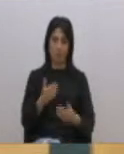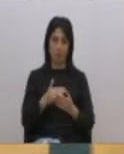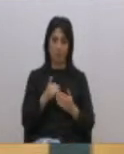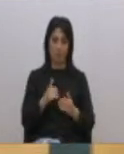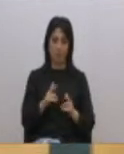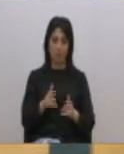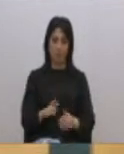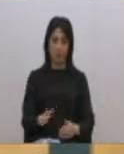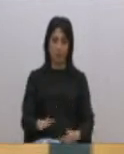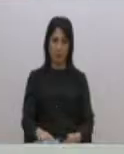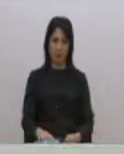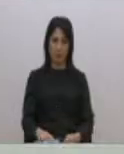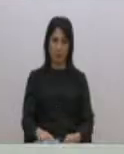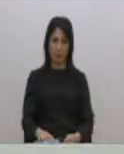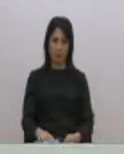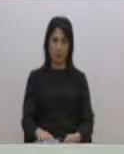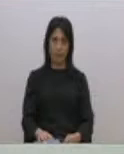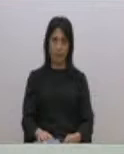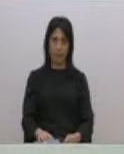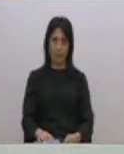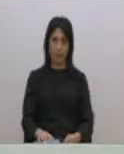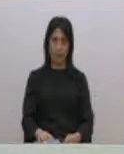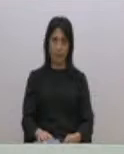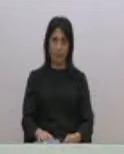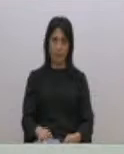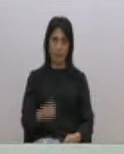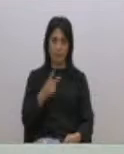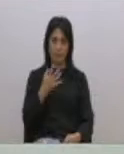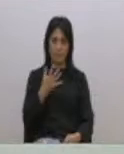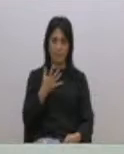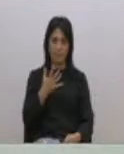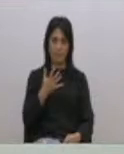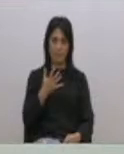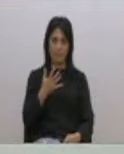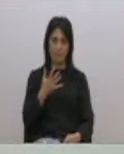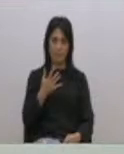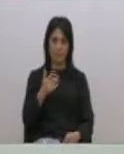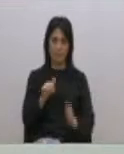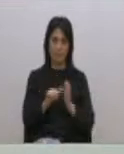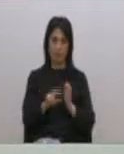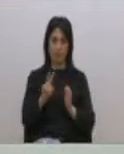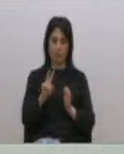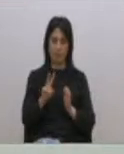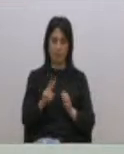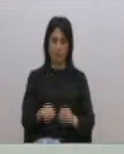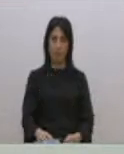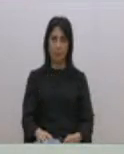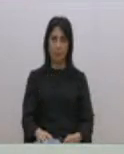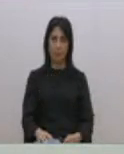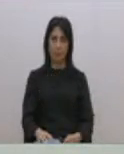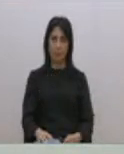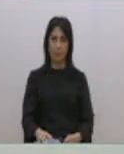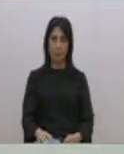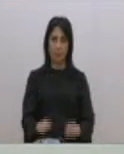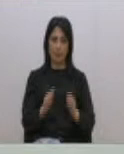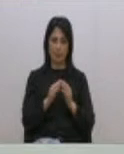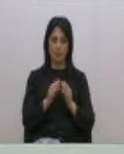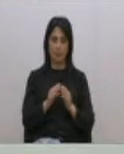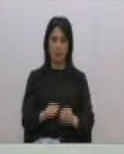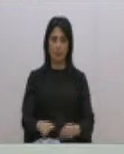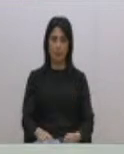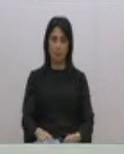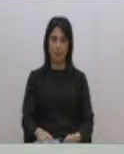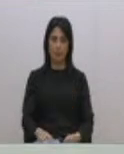ვერ დაგეთანხმები. Მადლობა. პროექტის 25 პუნქტი რეგლამენტის 62 მუხლი. Არ არის